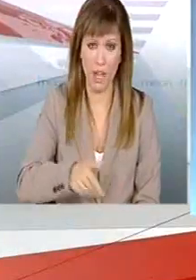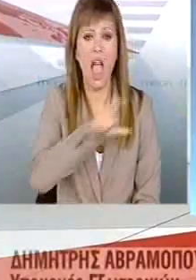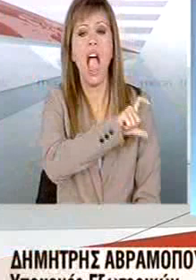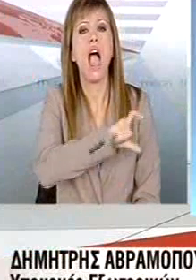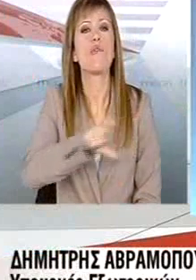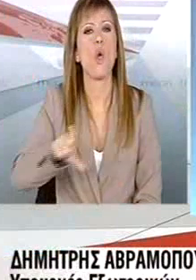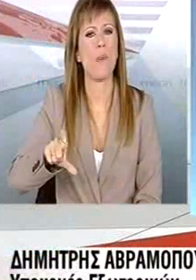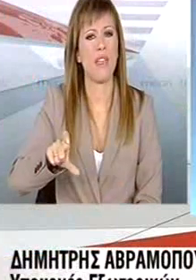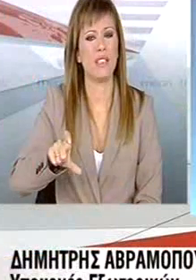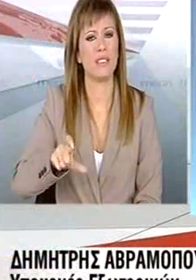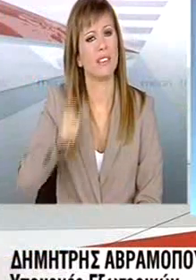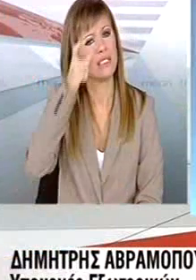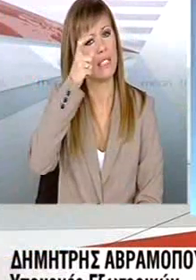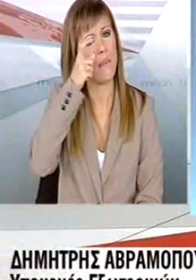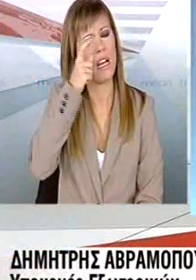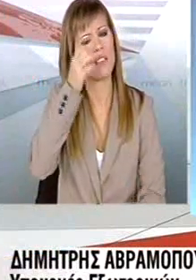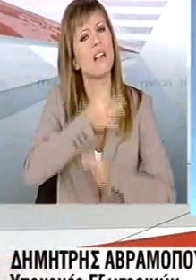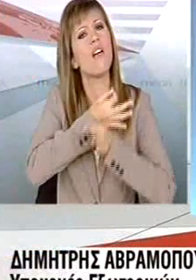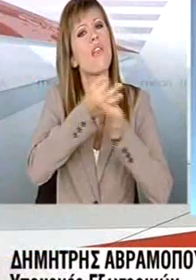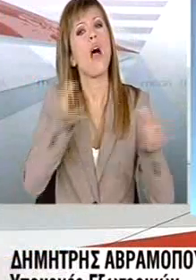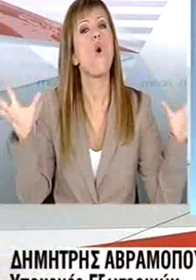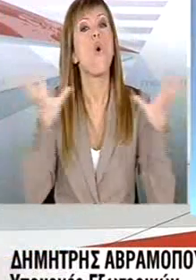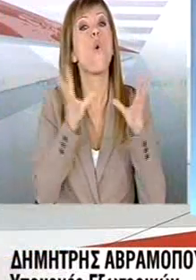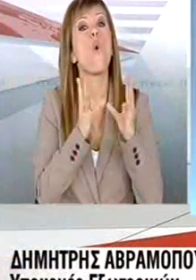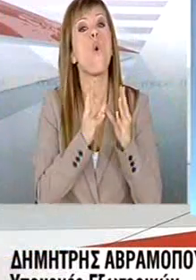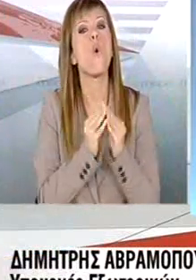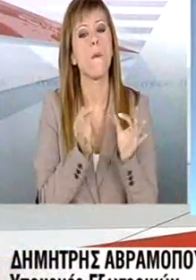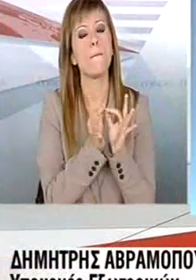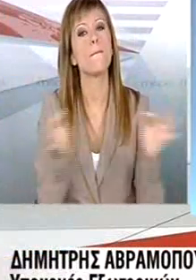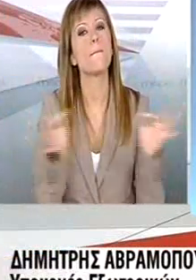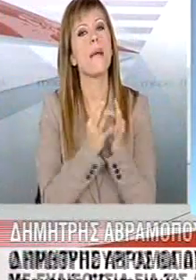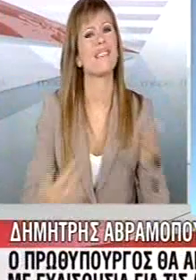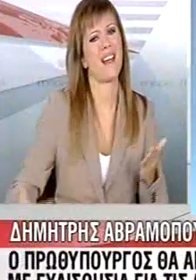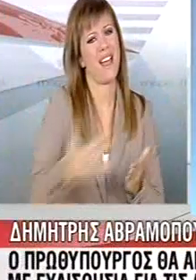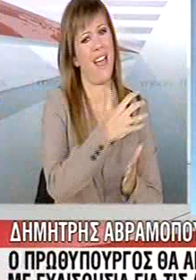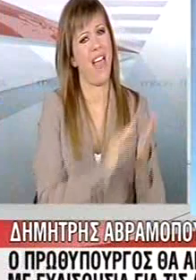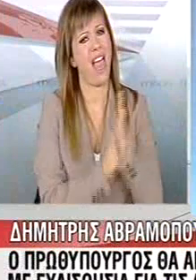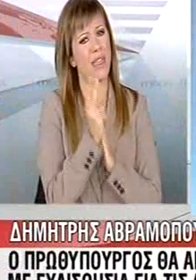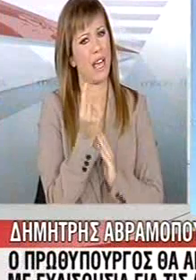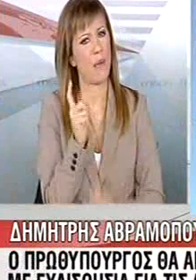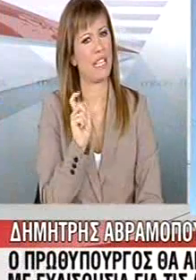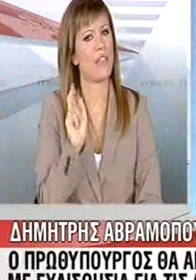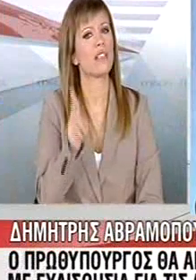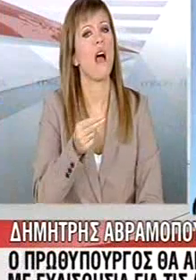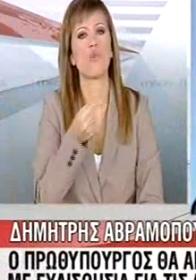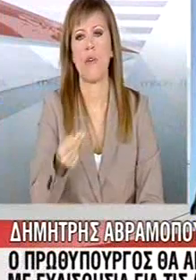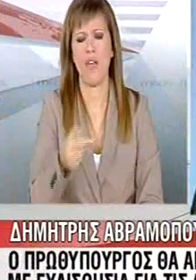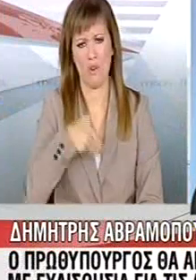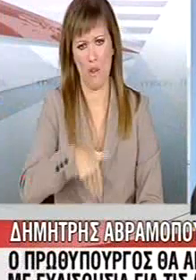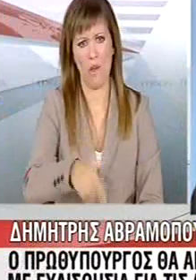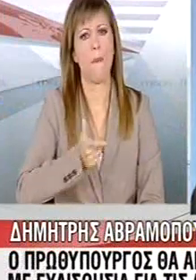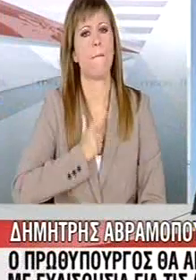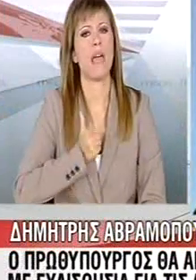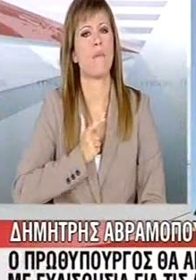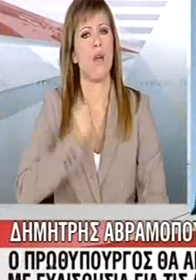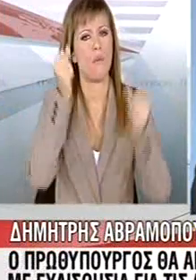Αντώνης Σαμαράς θα ανακοινώσει το νέο πακέτο δημοσιονομικών μέτρων ύψους 11,5